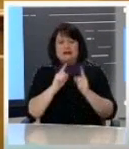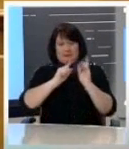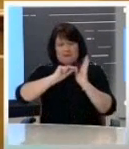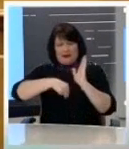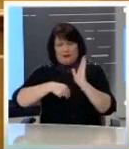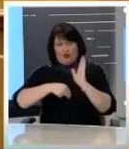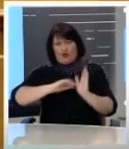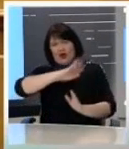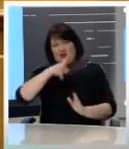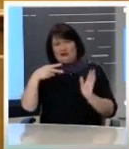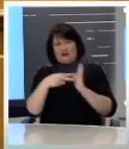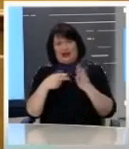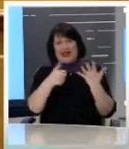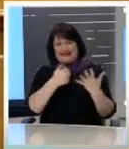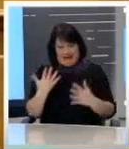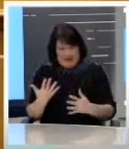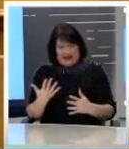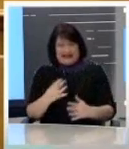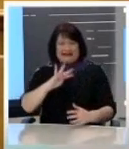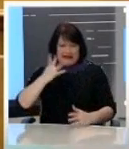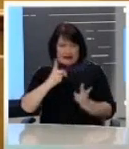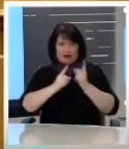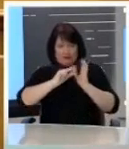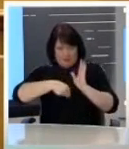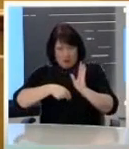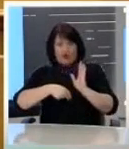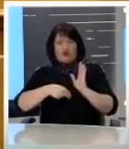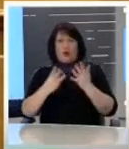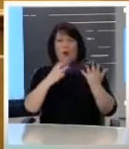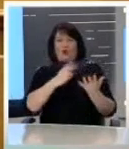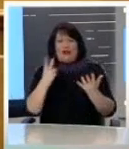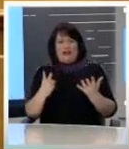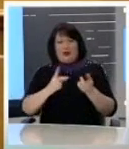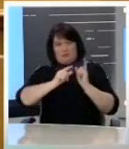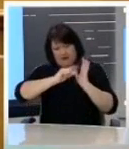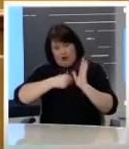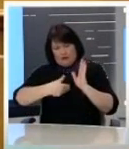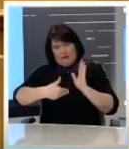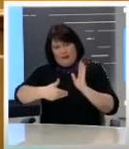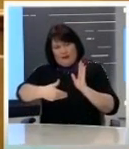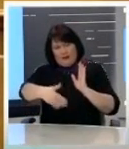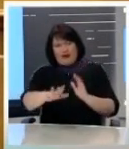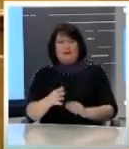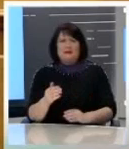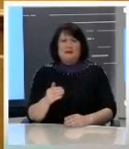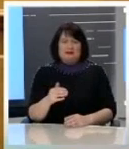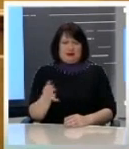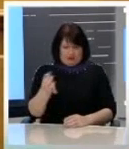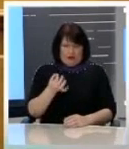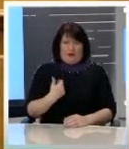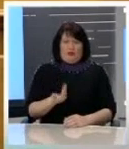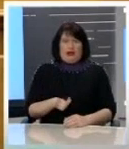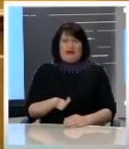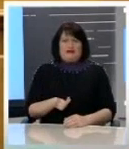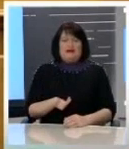το 2065, για τέταρτο μνημόνιο, για 82 μνημόνια που επακολουθούν? Νομίζω ότι πρέπει να